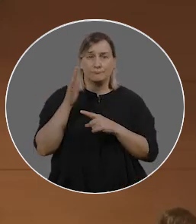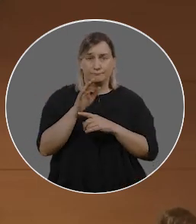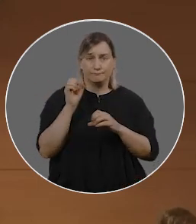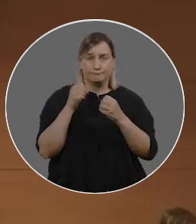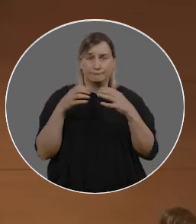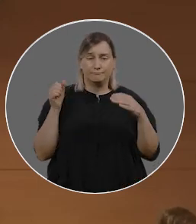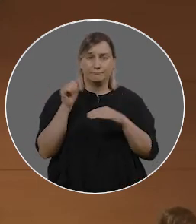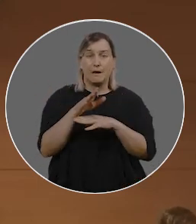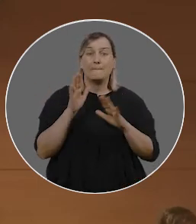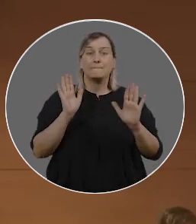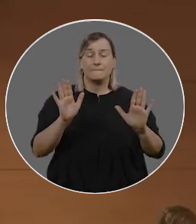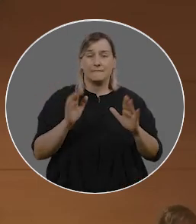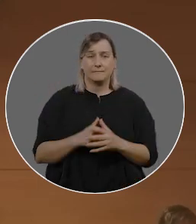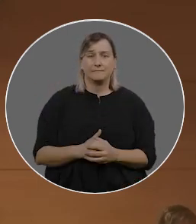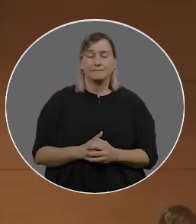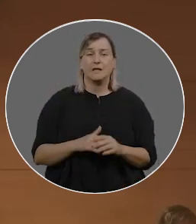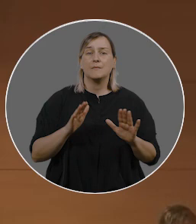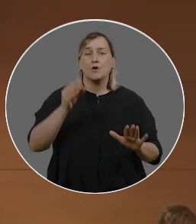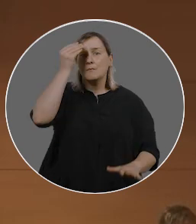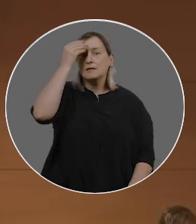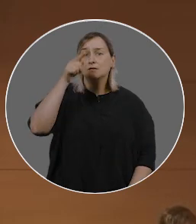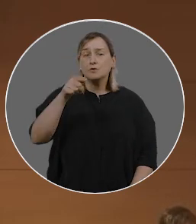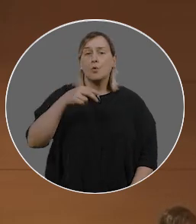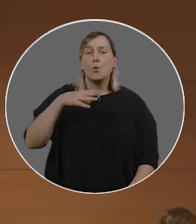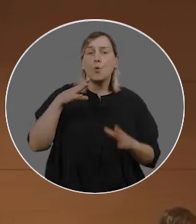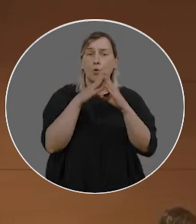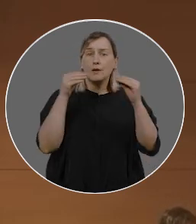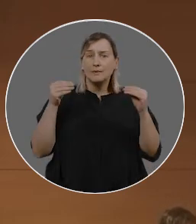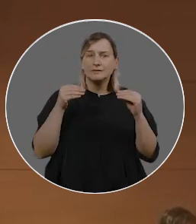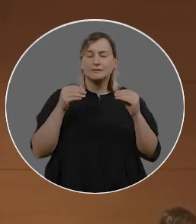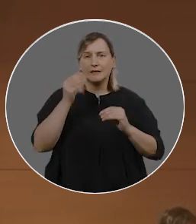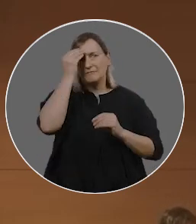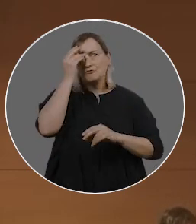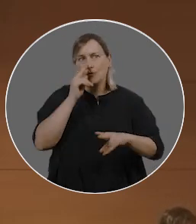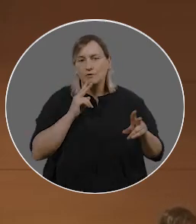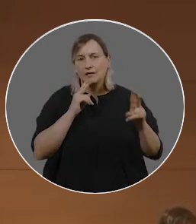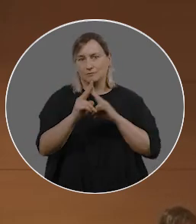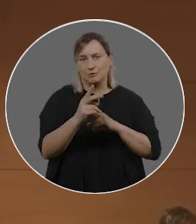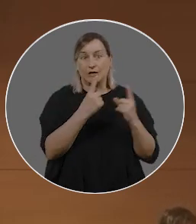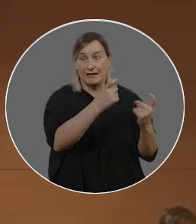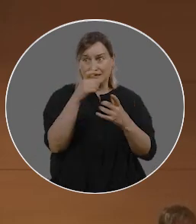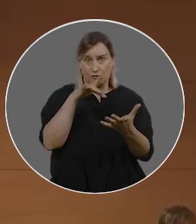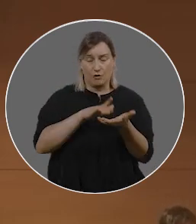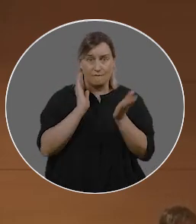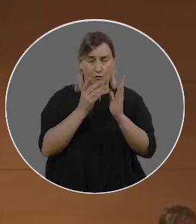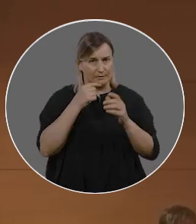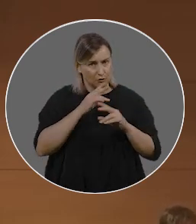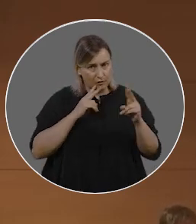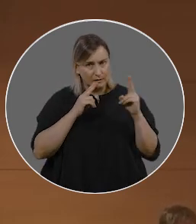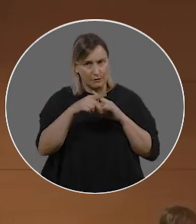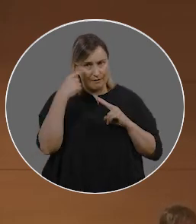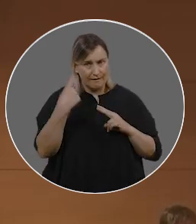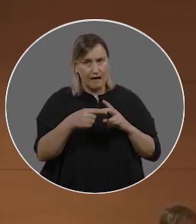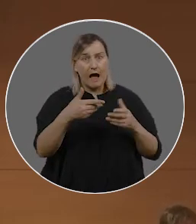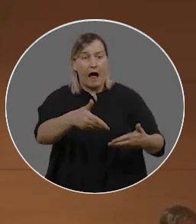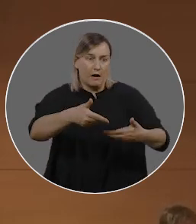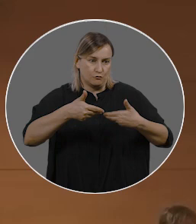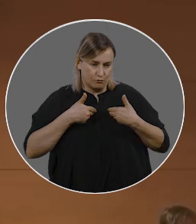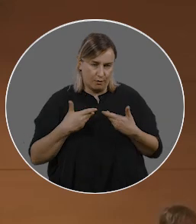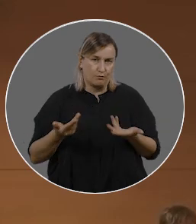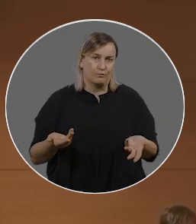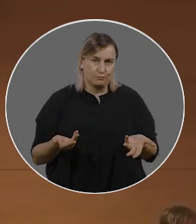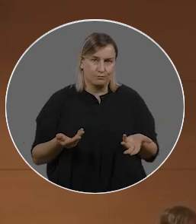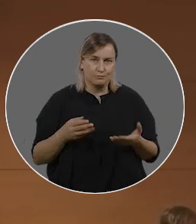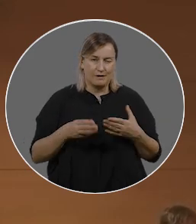i us ho faré arribar. Però jo crec que a l'universitat estem donant resposta a aquestes necessitats de formació. Ajudeu-nos